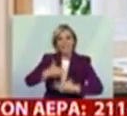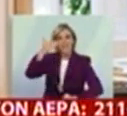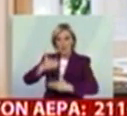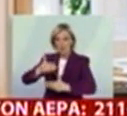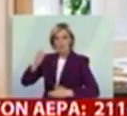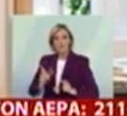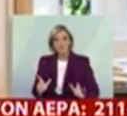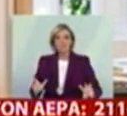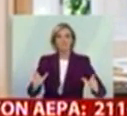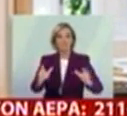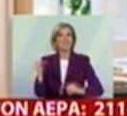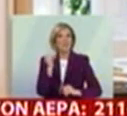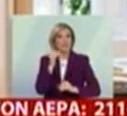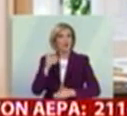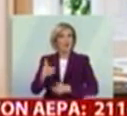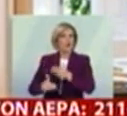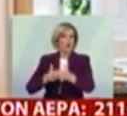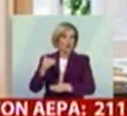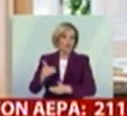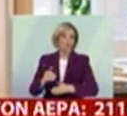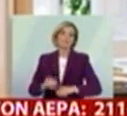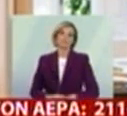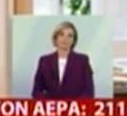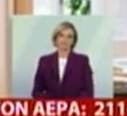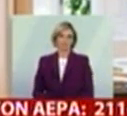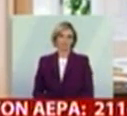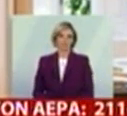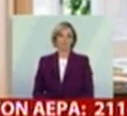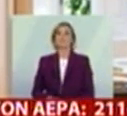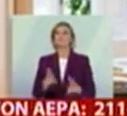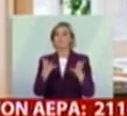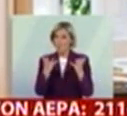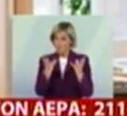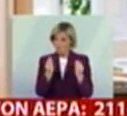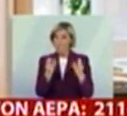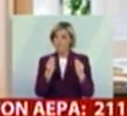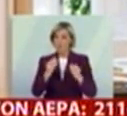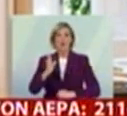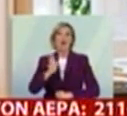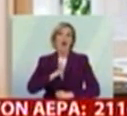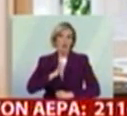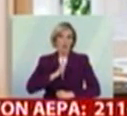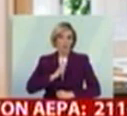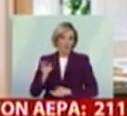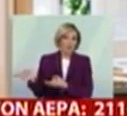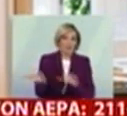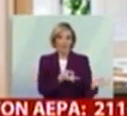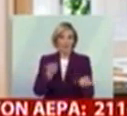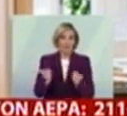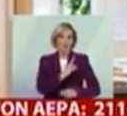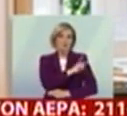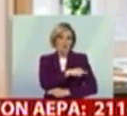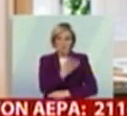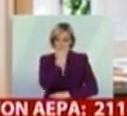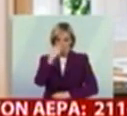Γιάννη. Κύριε Γιάννη, καλησπέρα σας. Καλησπέρα σας. Σας ακούμε, κύριε Γιάννη. Και χρόνια πολλά. Να είσαστε καλά. Λοιπόν, έχω να πω εγώ στον κύριο